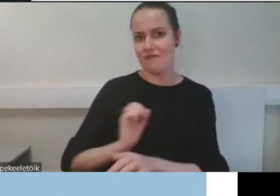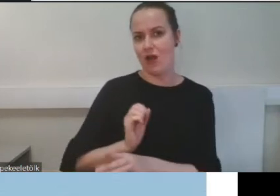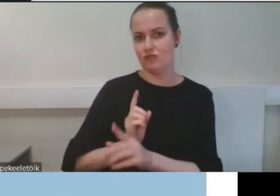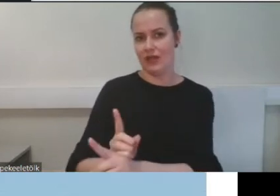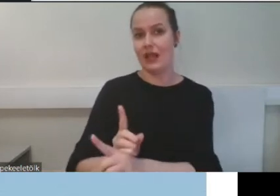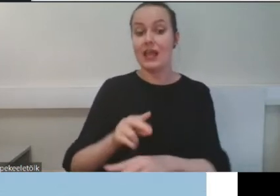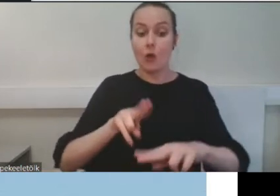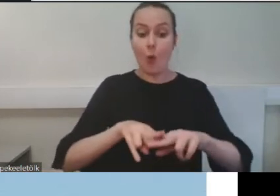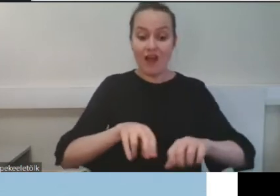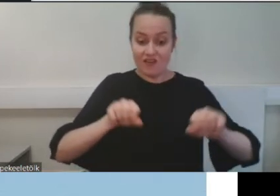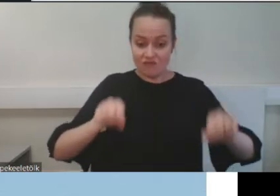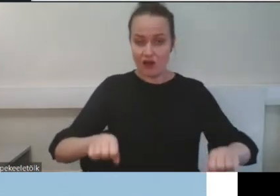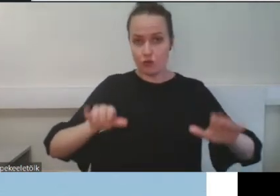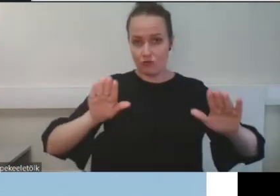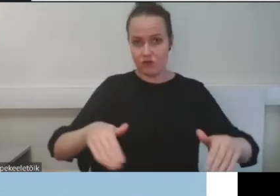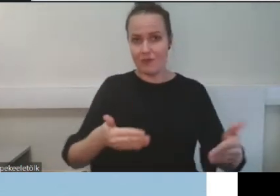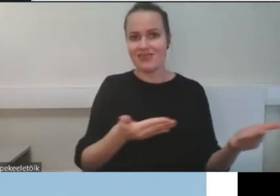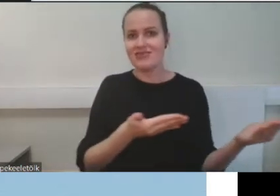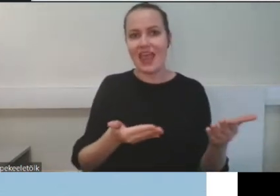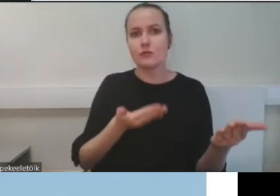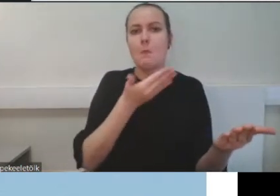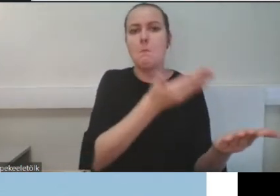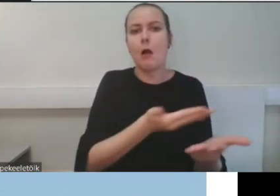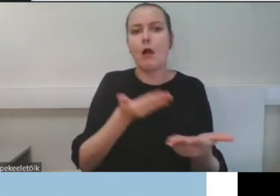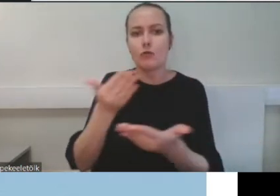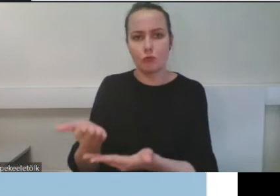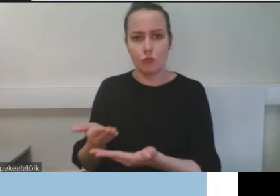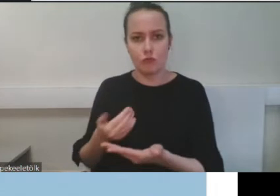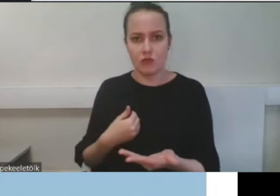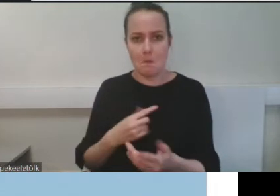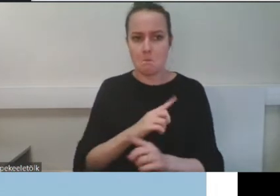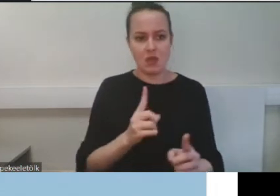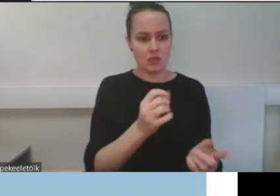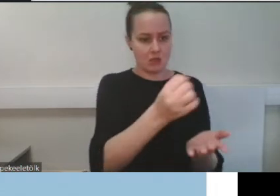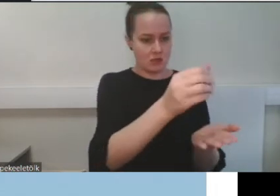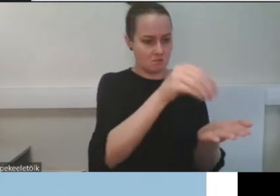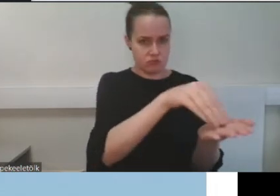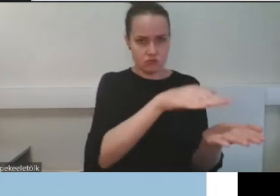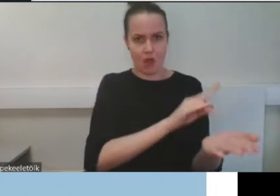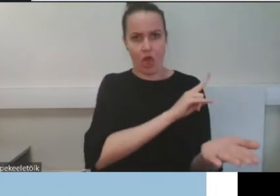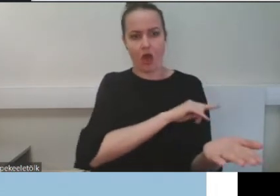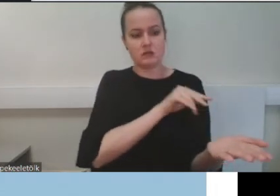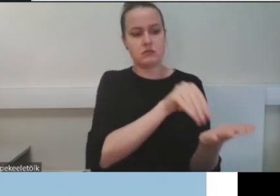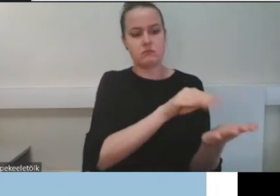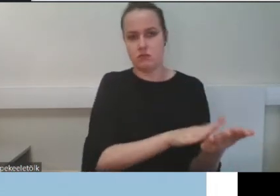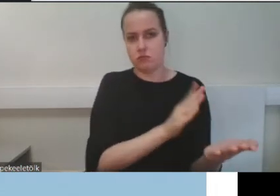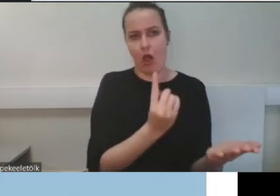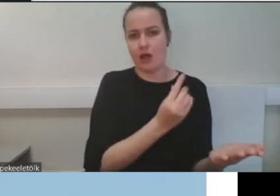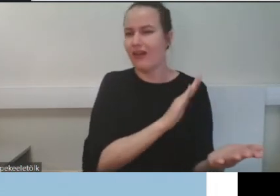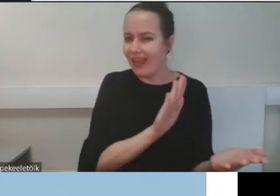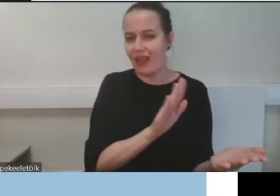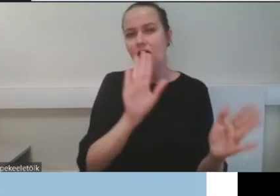maja sisuosakondadega. Lähtuvalt sellelt siis, mis vajadused täna andmete kohta on ja muidugi oleme valmis võtma ka